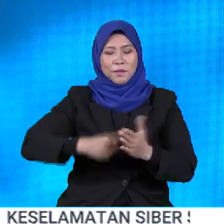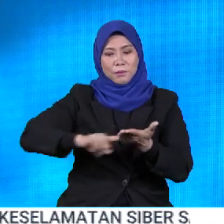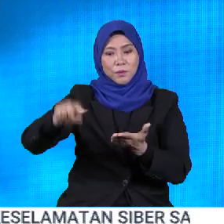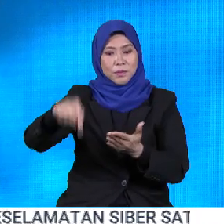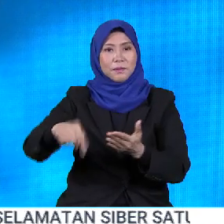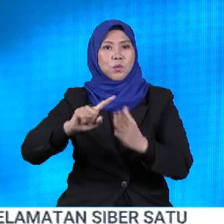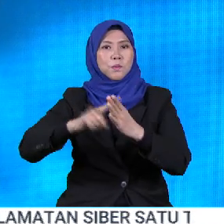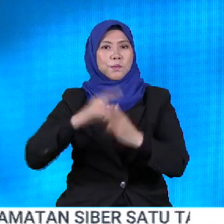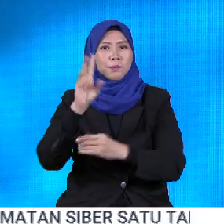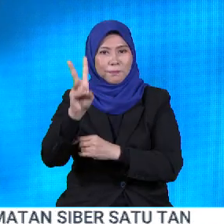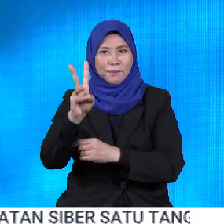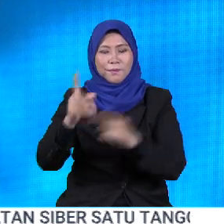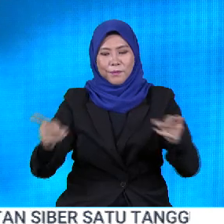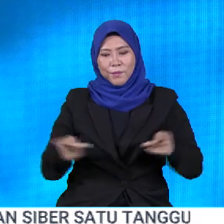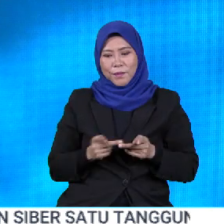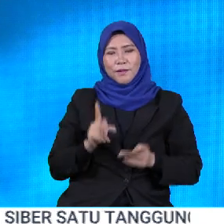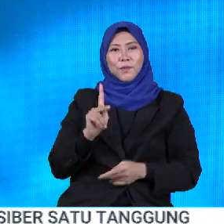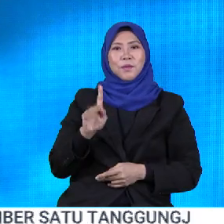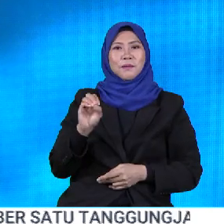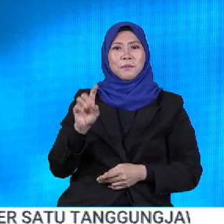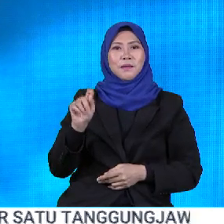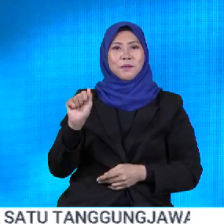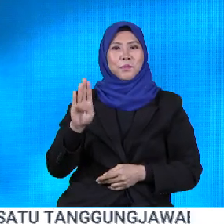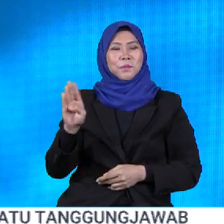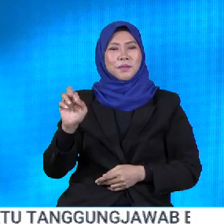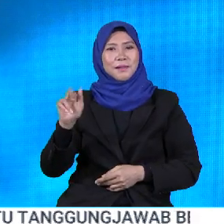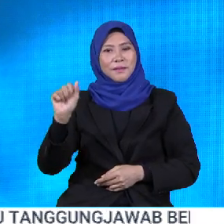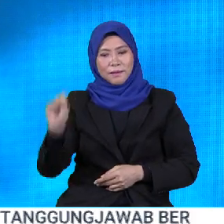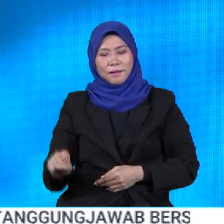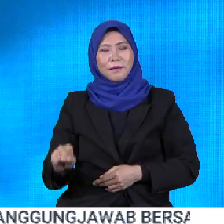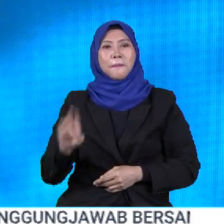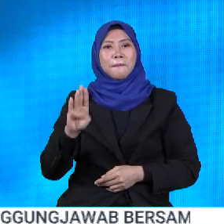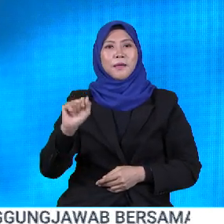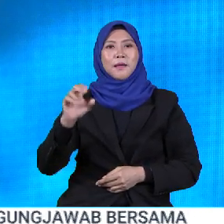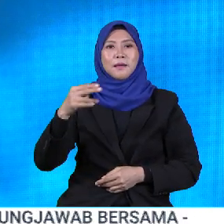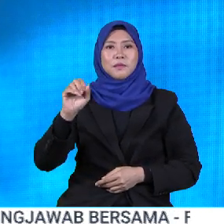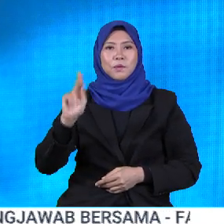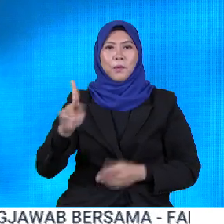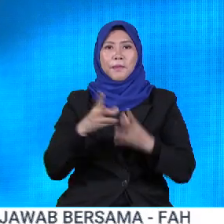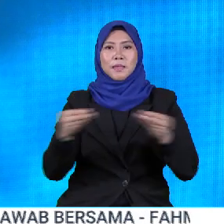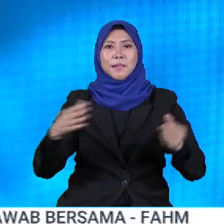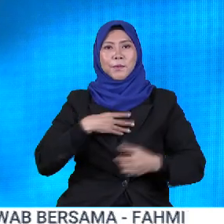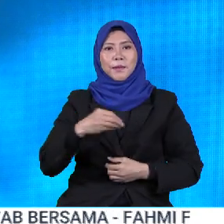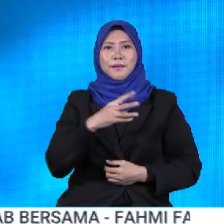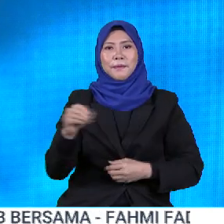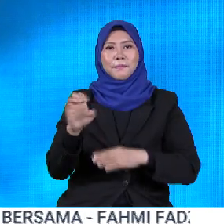Jun membabitkan kawasan Kota Baru Selatan, Kota Baru Utara, Bacok, Pasir Putih, Tumpat dan Pasir